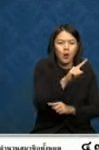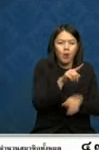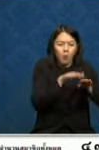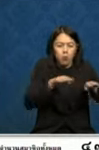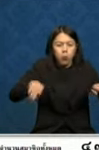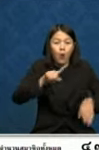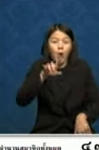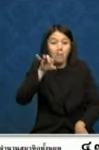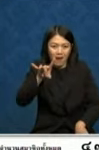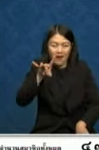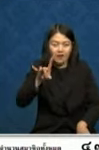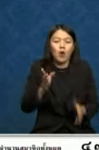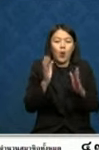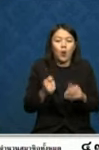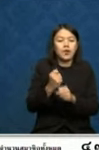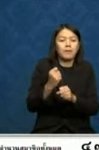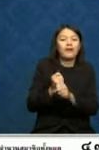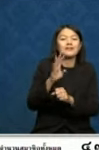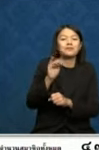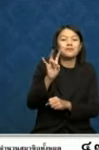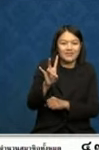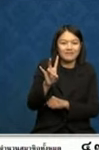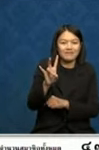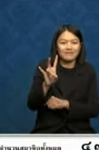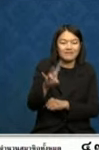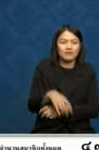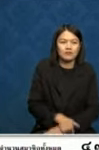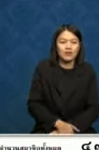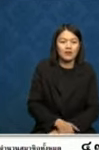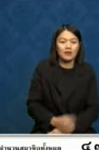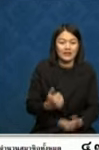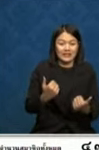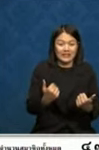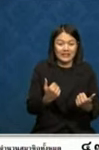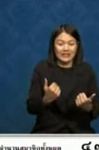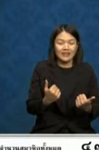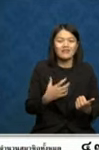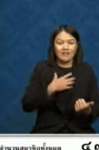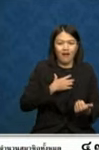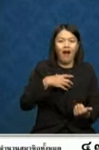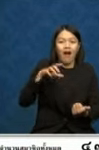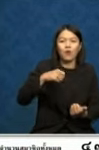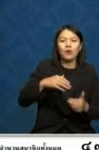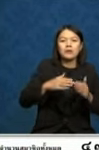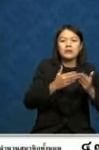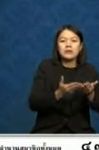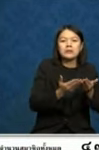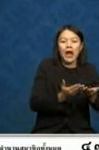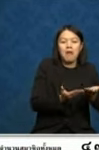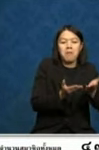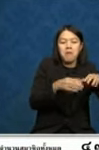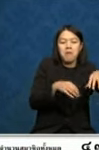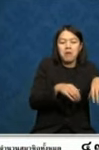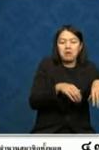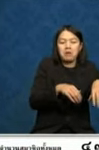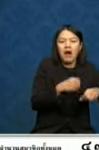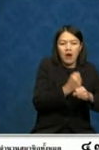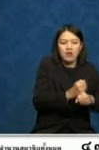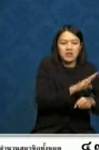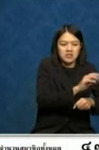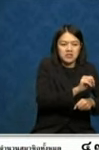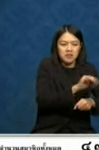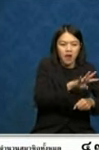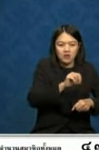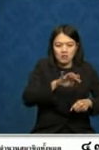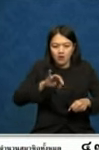โดยมีคนทำงาน47คนผูกพันใหม่ปีนี้ครับสอนชนจะเอาอีกครับท่าเรือ3ที่ที่ละ45ล้านรว